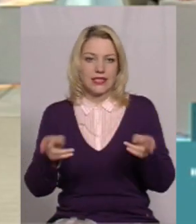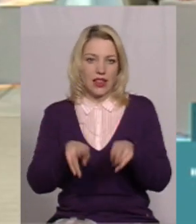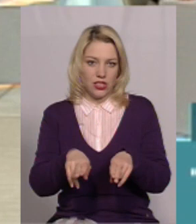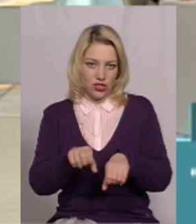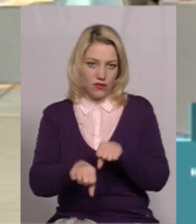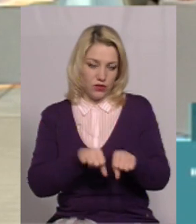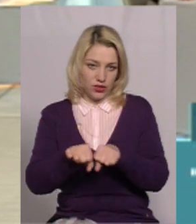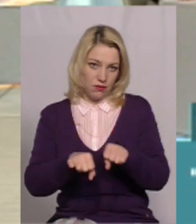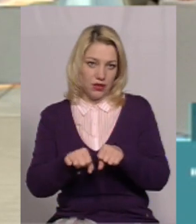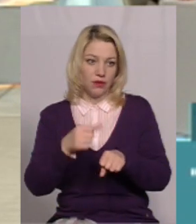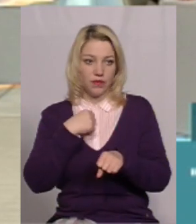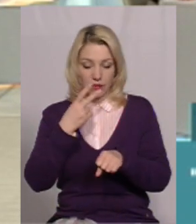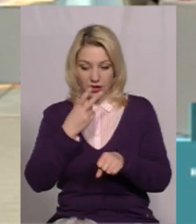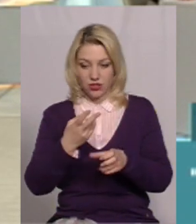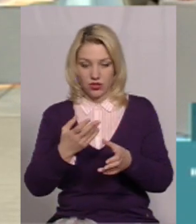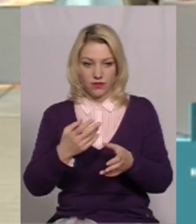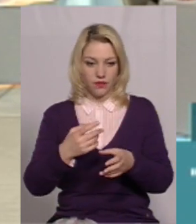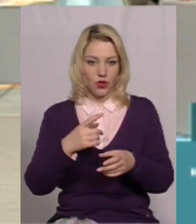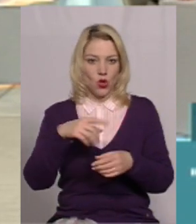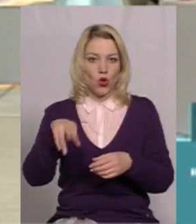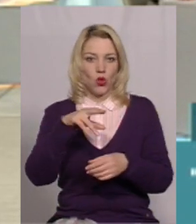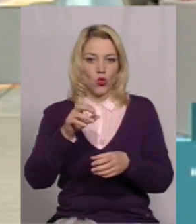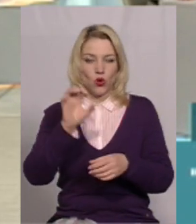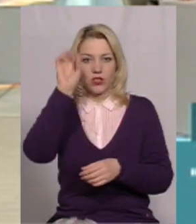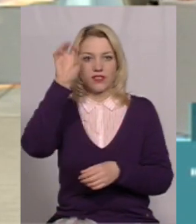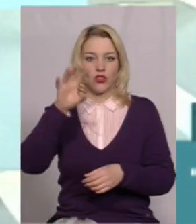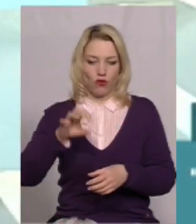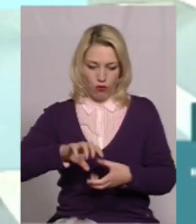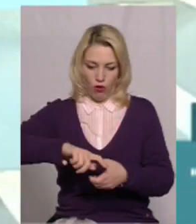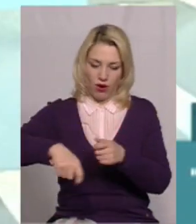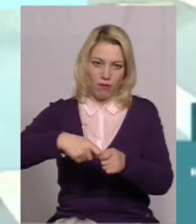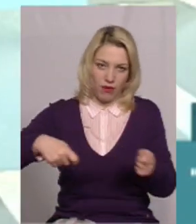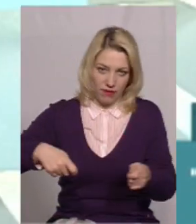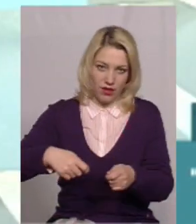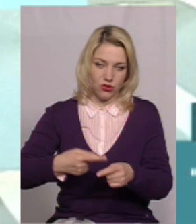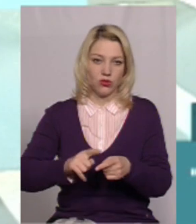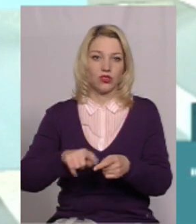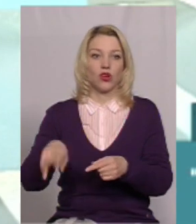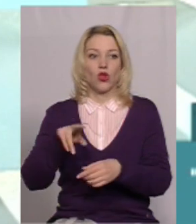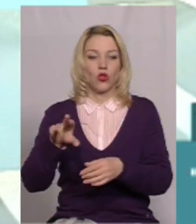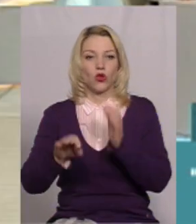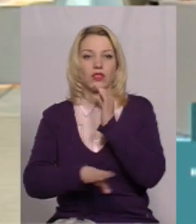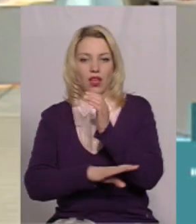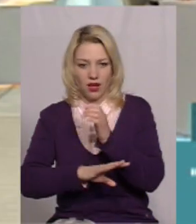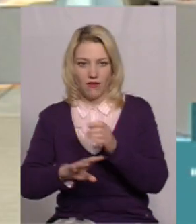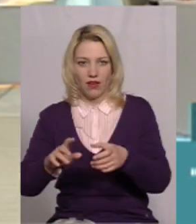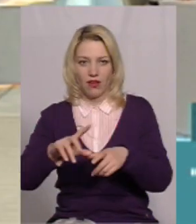Дуже часто є таке, що ти бачиш, до світлофорного об'єкта, до дерева прив'язують. Та ну, до будь-чого.